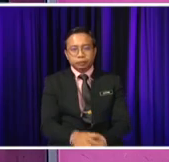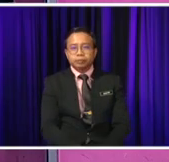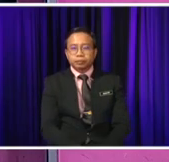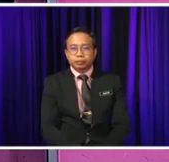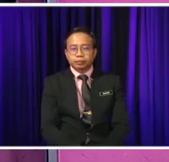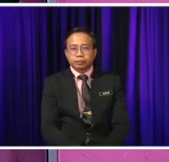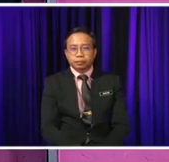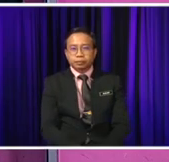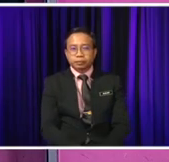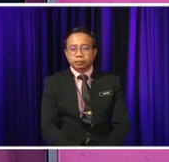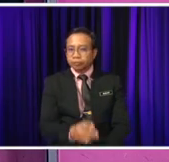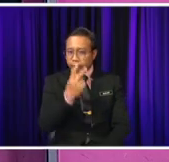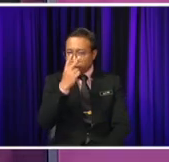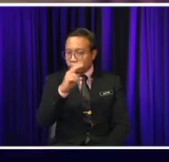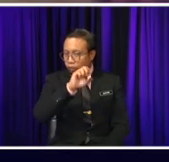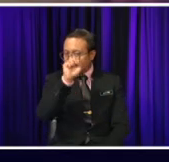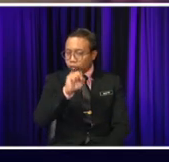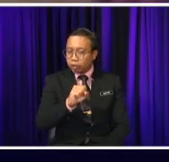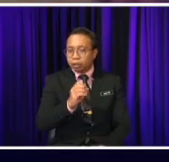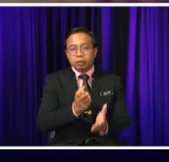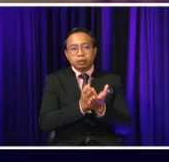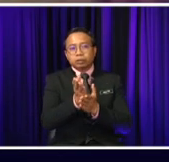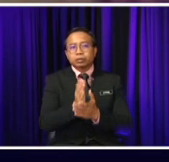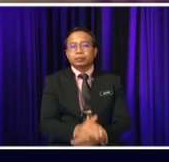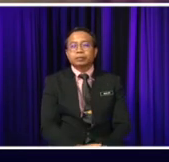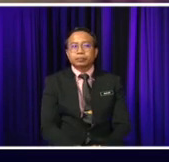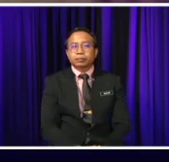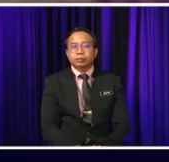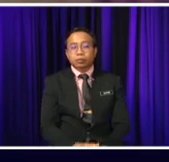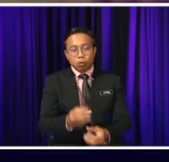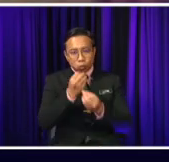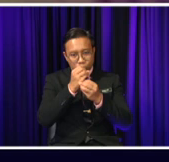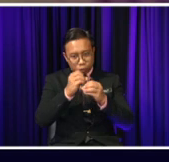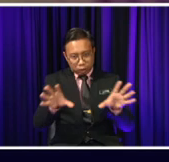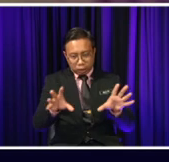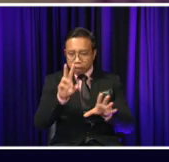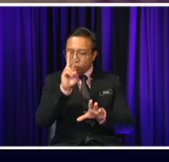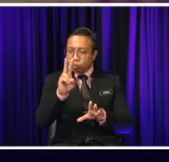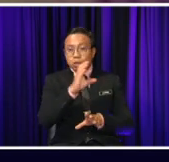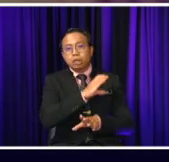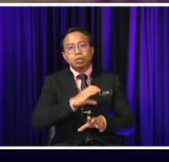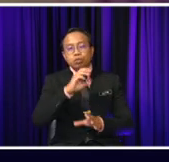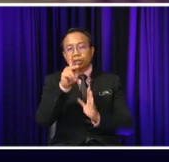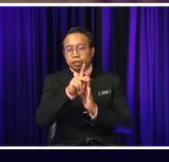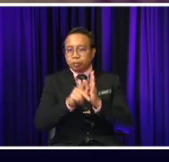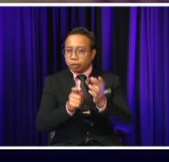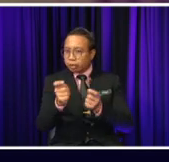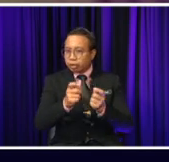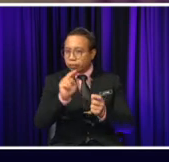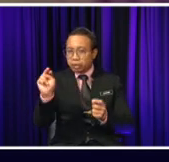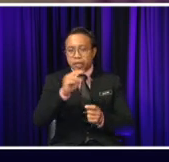aja kita tengok soalan yang seterusnya hmm Uraikan dua ciri pentabiran dan